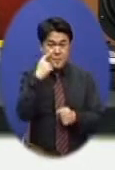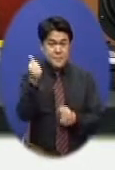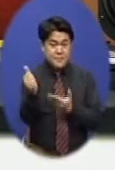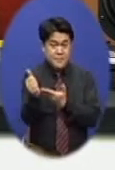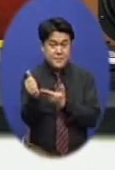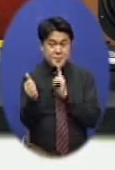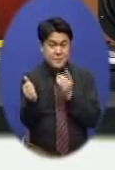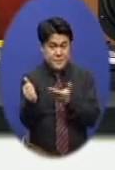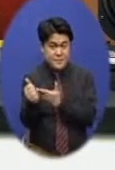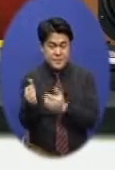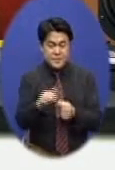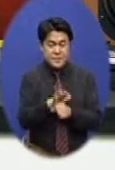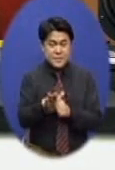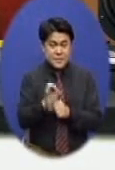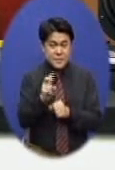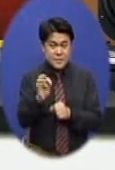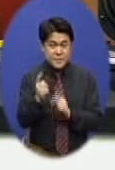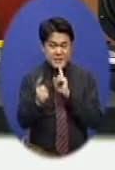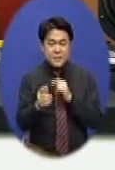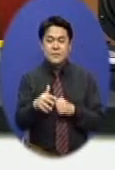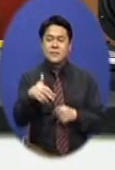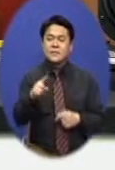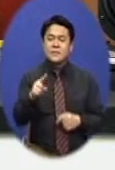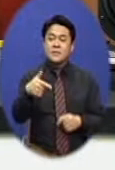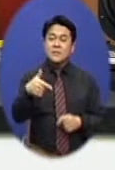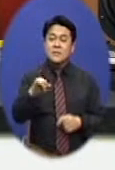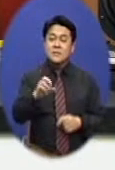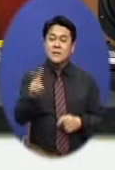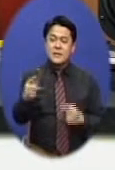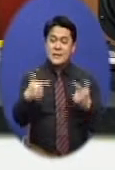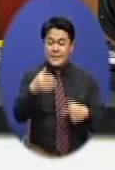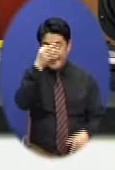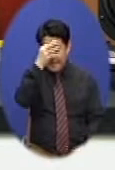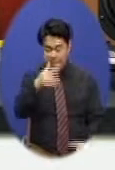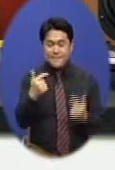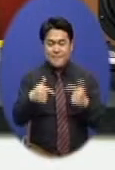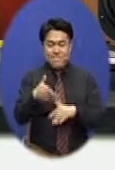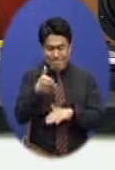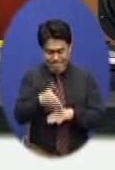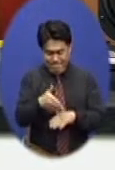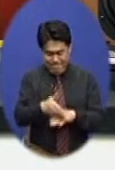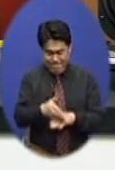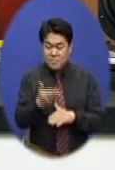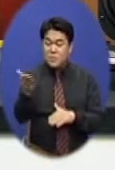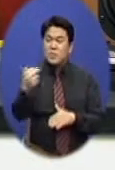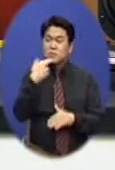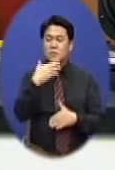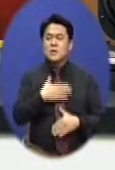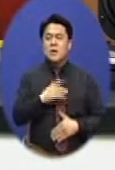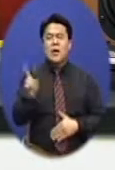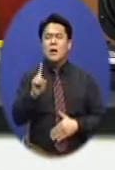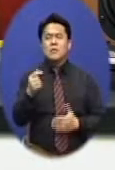말씀. 예, 여보 사랑해. 예. 자기야 항상 미안해. 항상 고맙고 자기 없이는